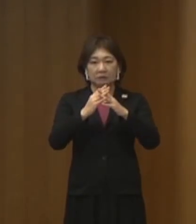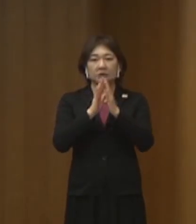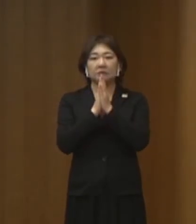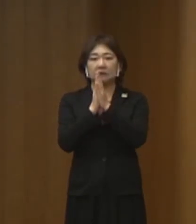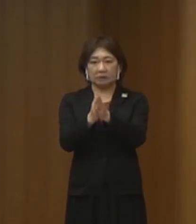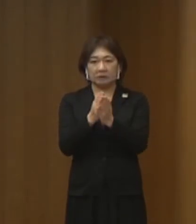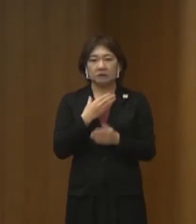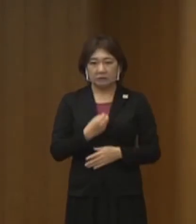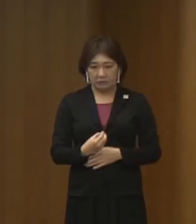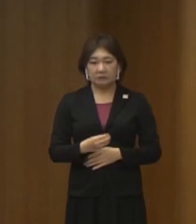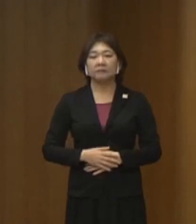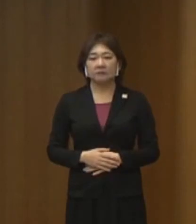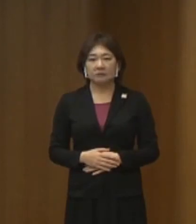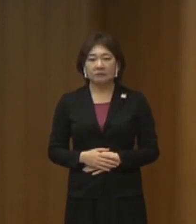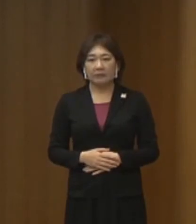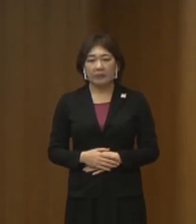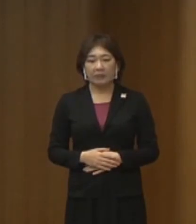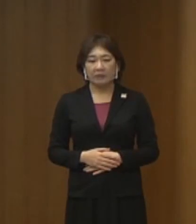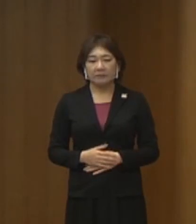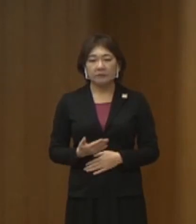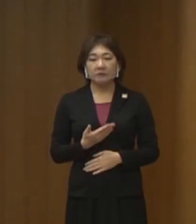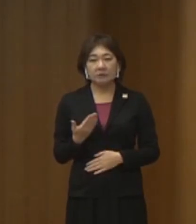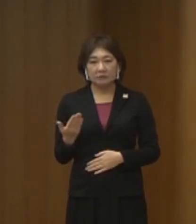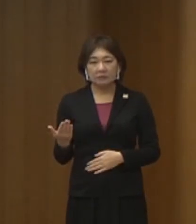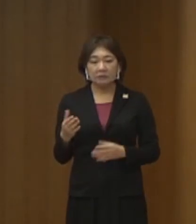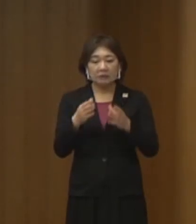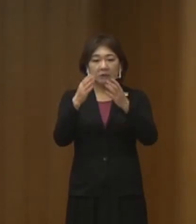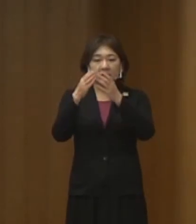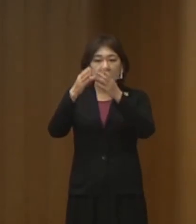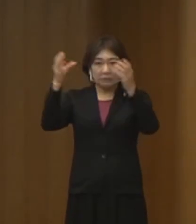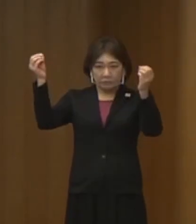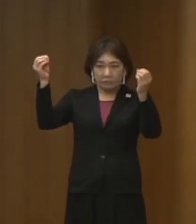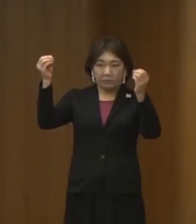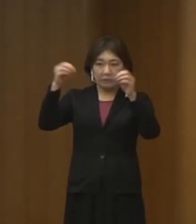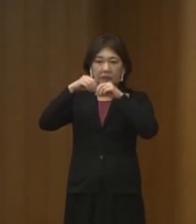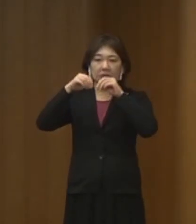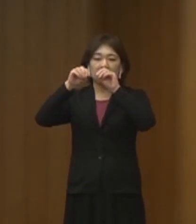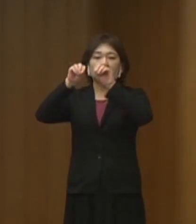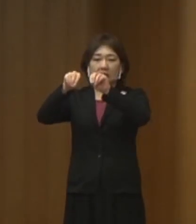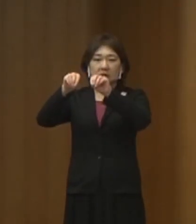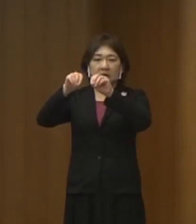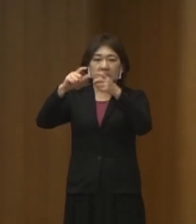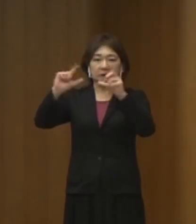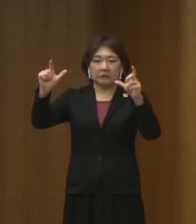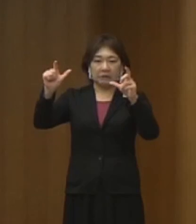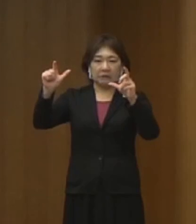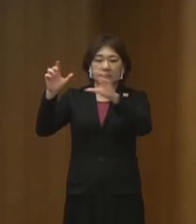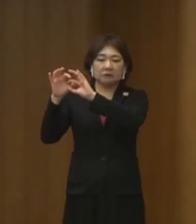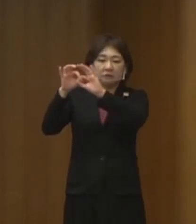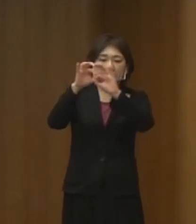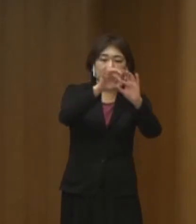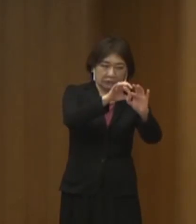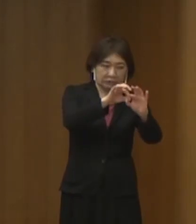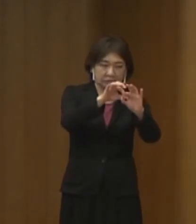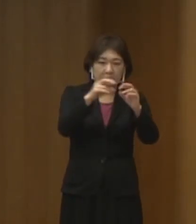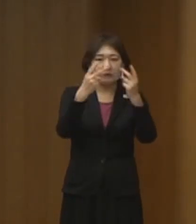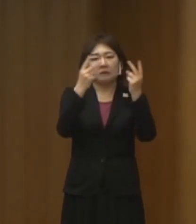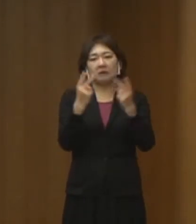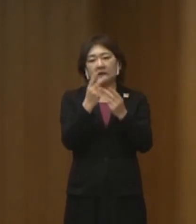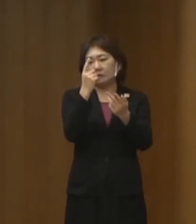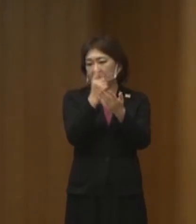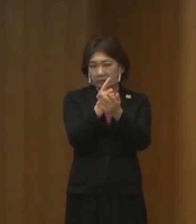。次に、全国で感染拡大が続いている状況があります。北海道だけが感